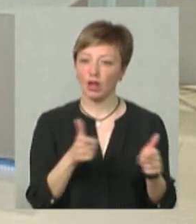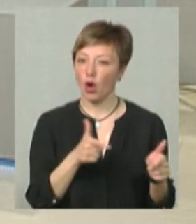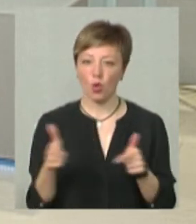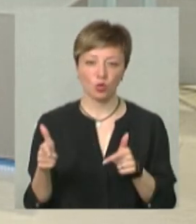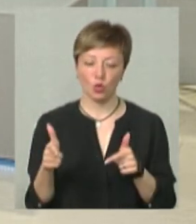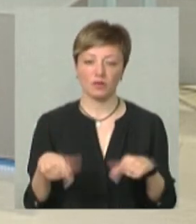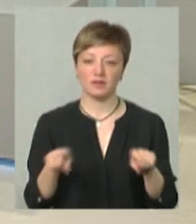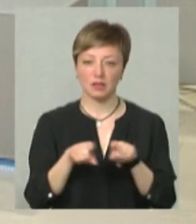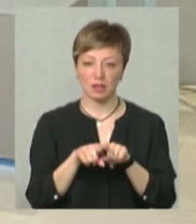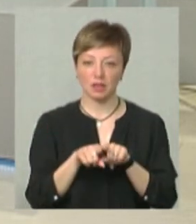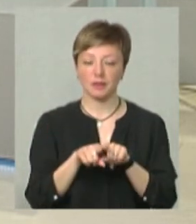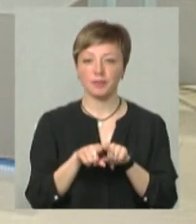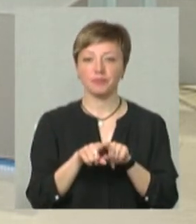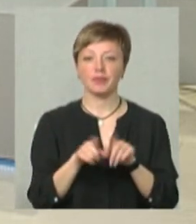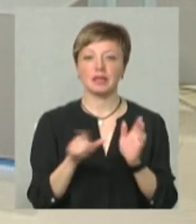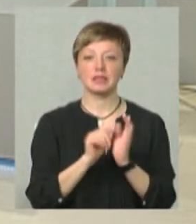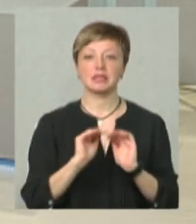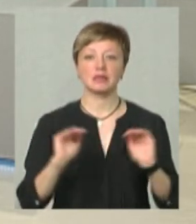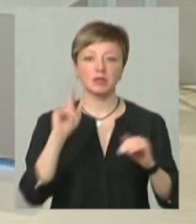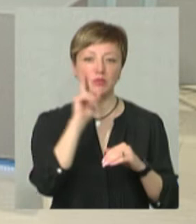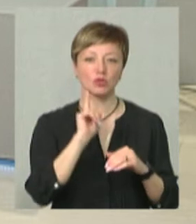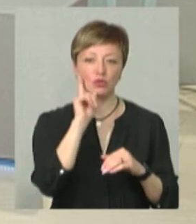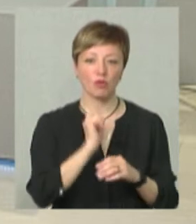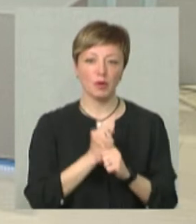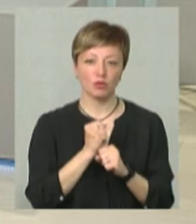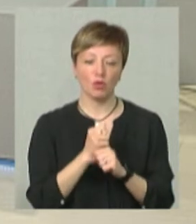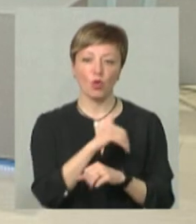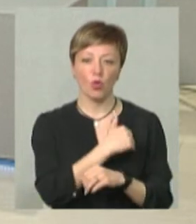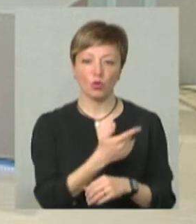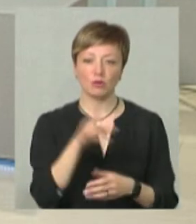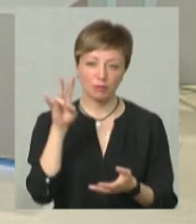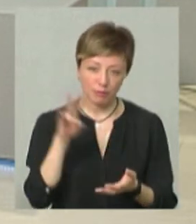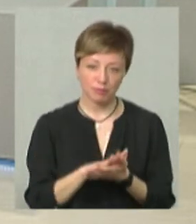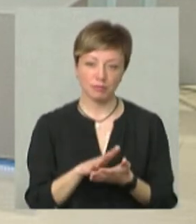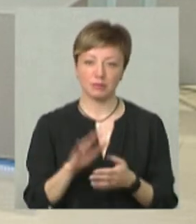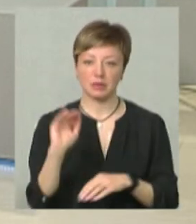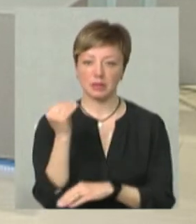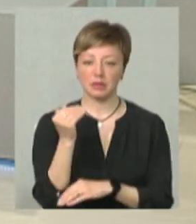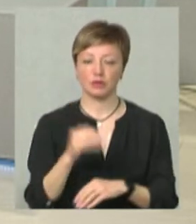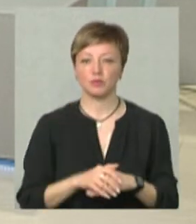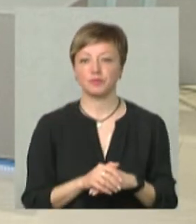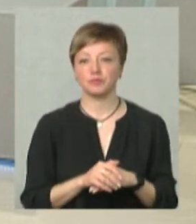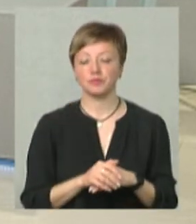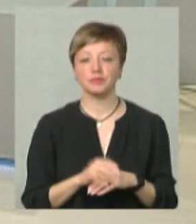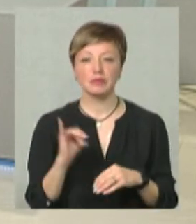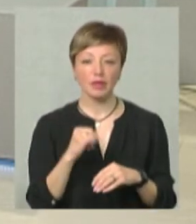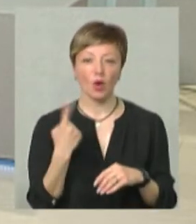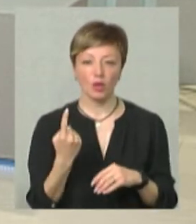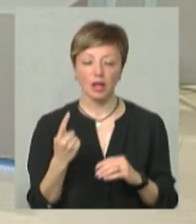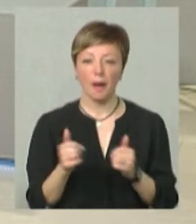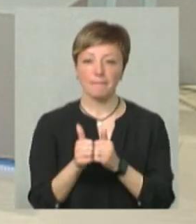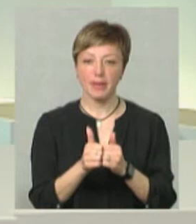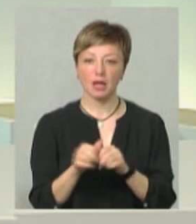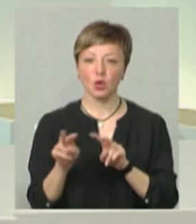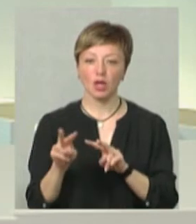готові все-таки з дітьми тимчасово працювати, вони хочуть все-таки дитину назавжди. І одна патронатна